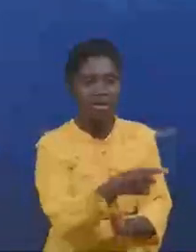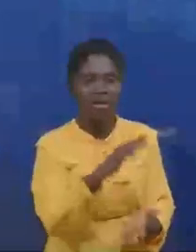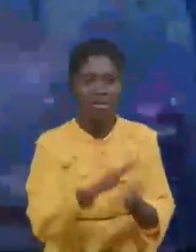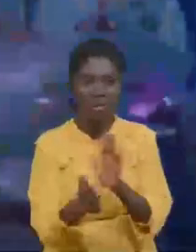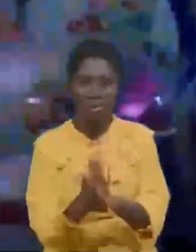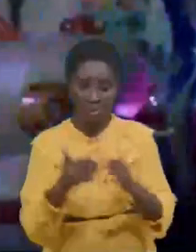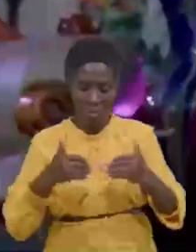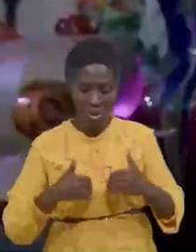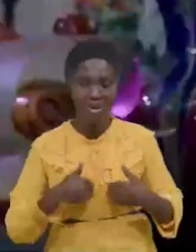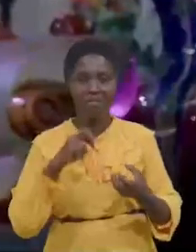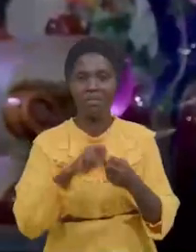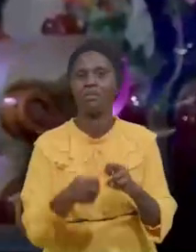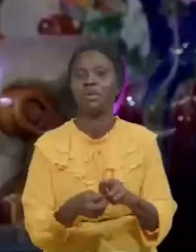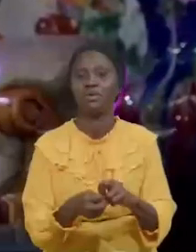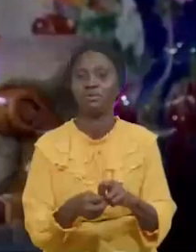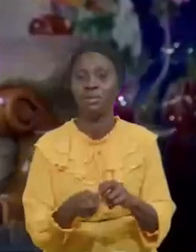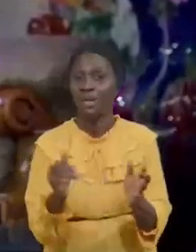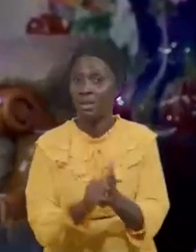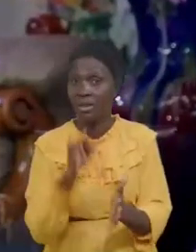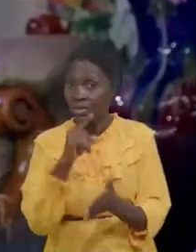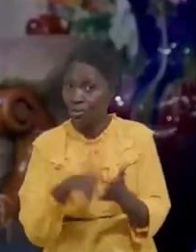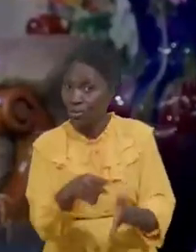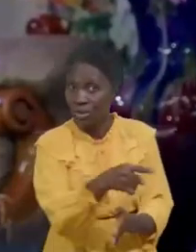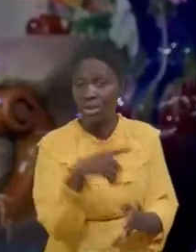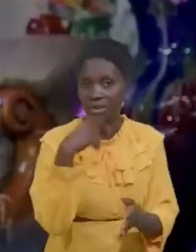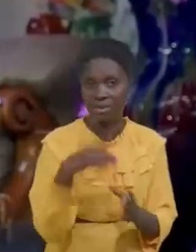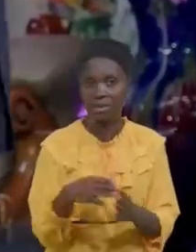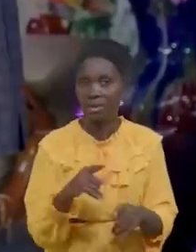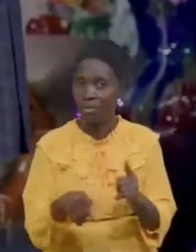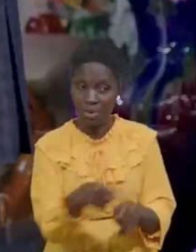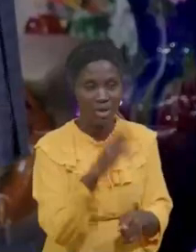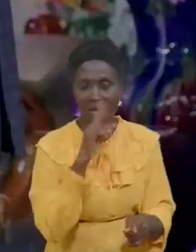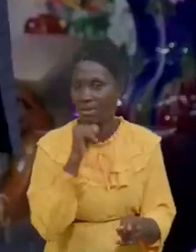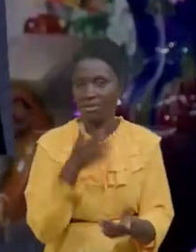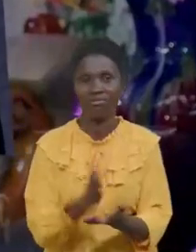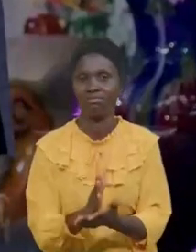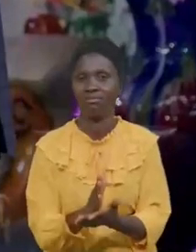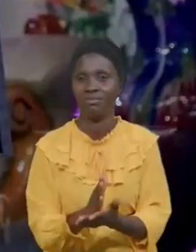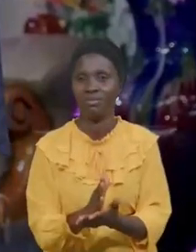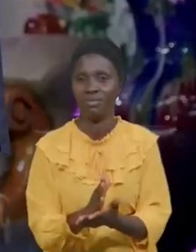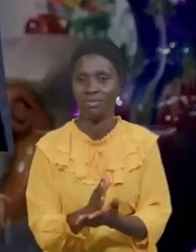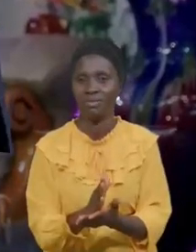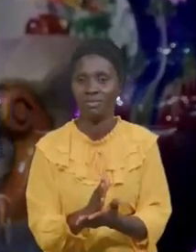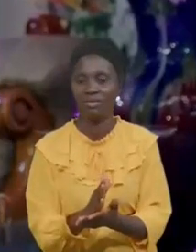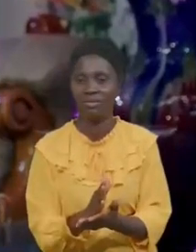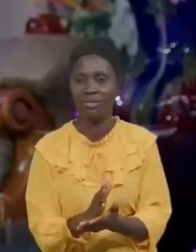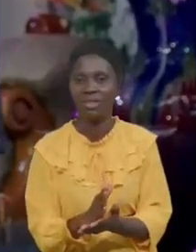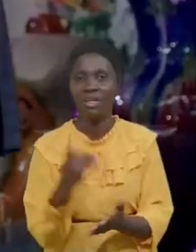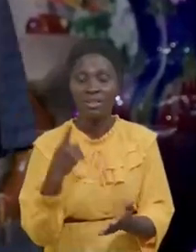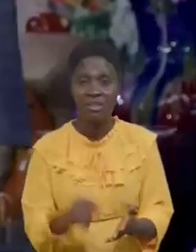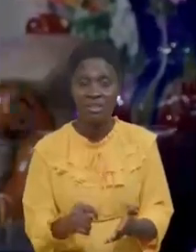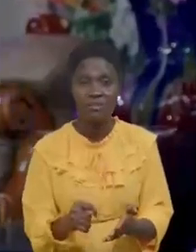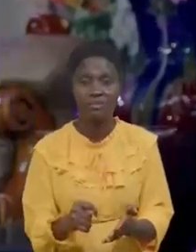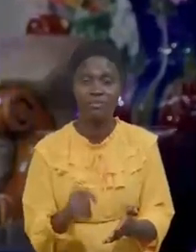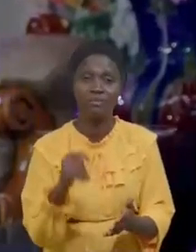problèmes. C'est ce qu'ils disent, mais ils savent que ce n'est pas vrai. Les méchants sont pervertis dès